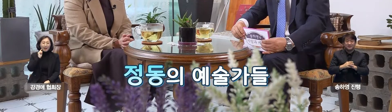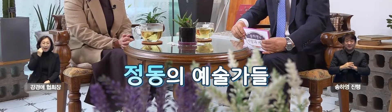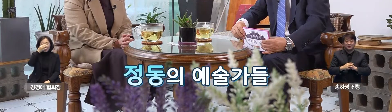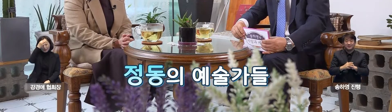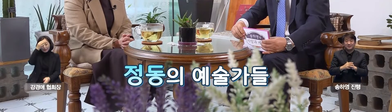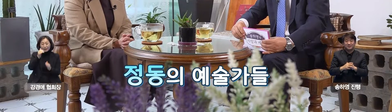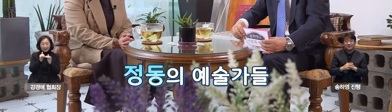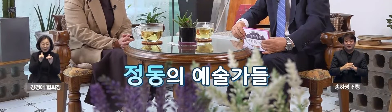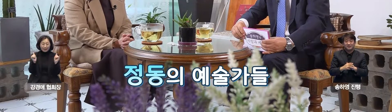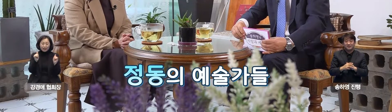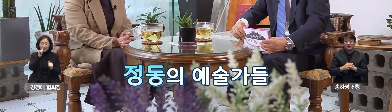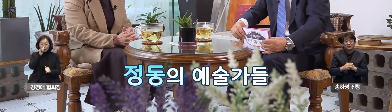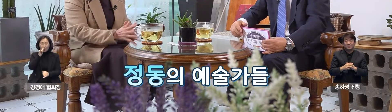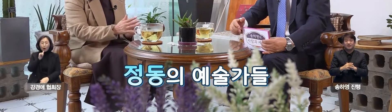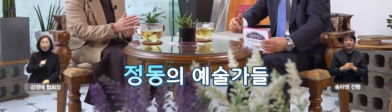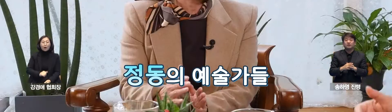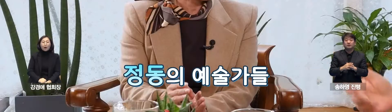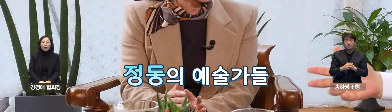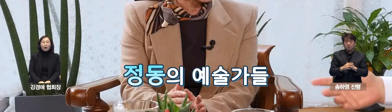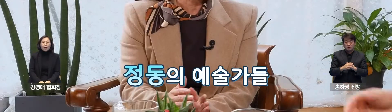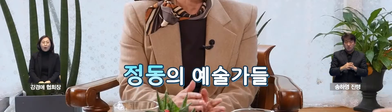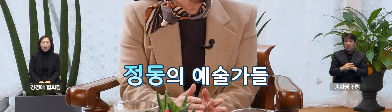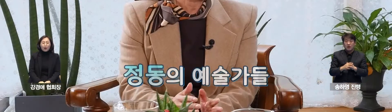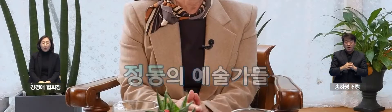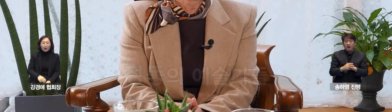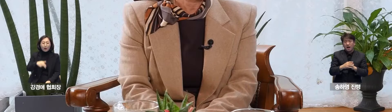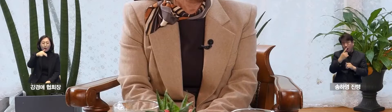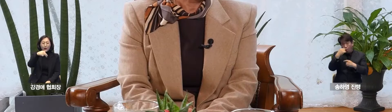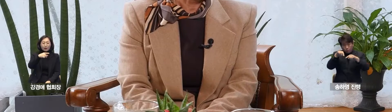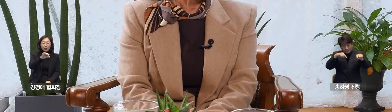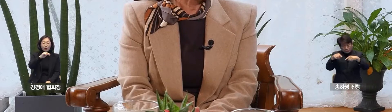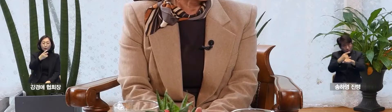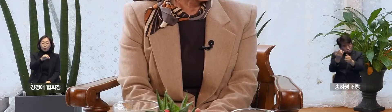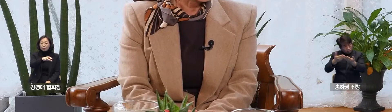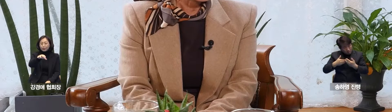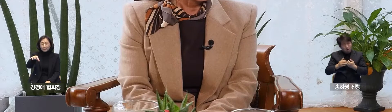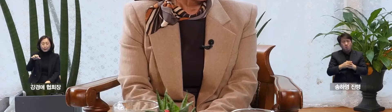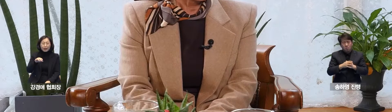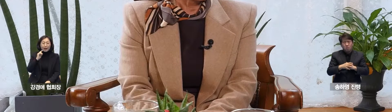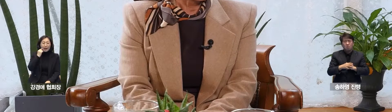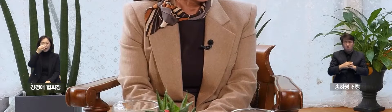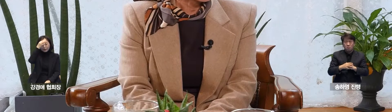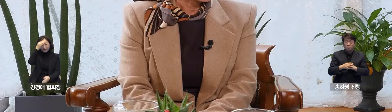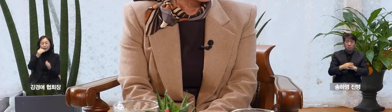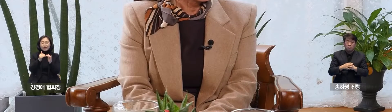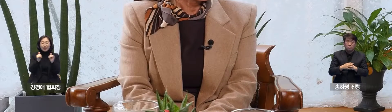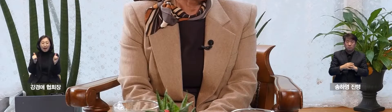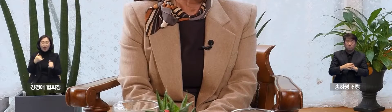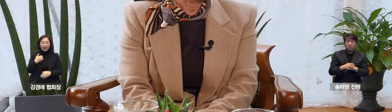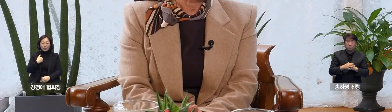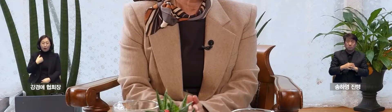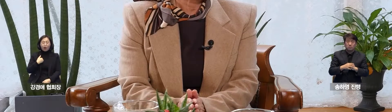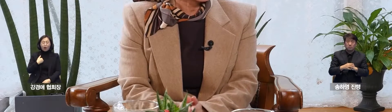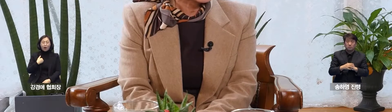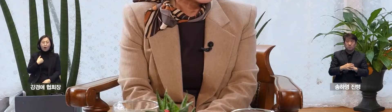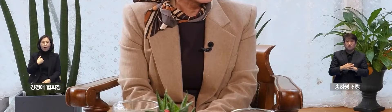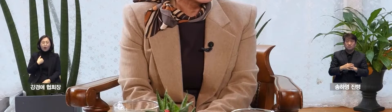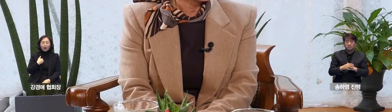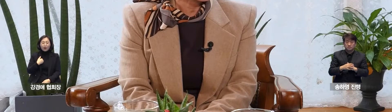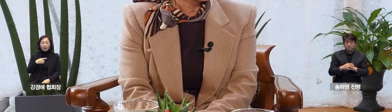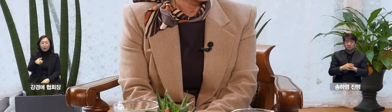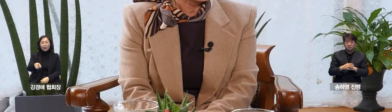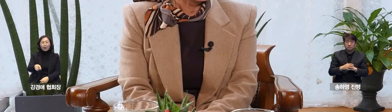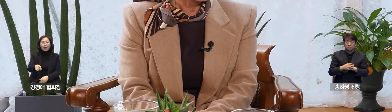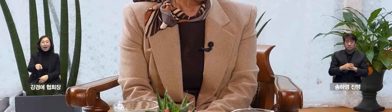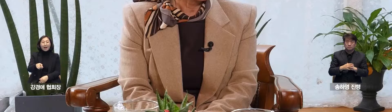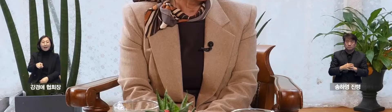또 있어요. 주변에 거기 정동도 있고 예, 그래서 예술가들 그다음에 저희 그다음에 그 장인들